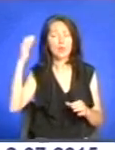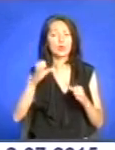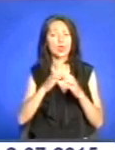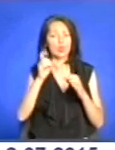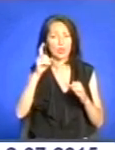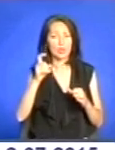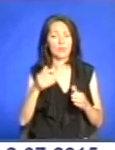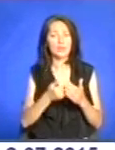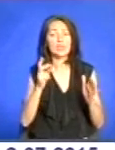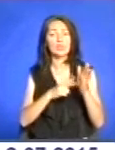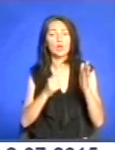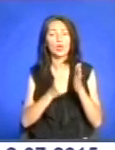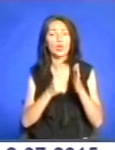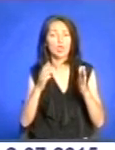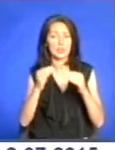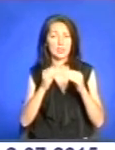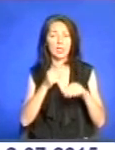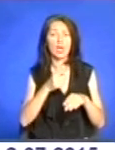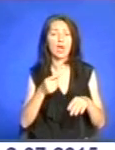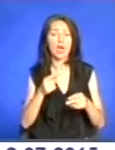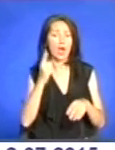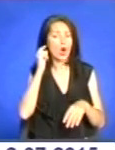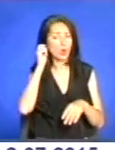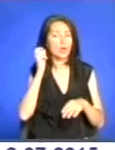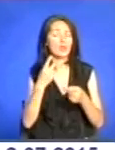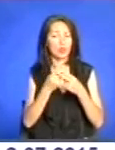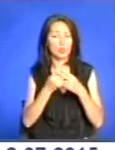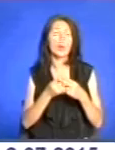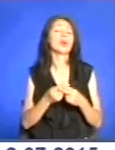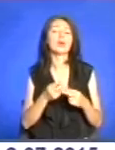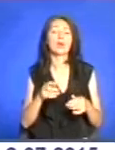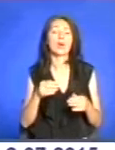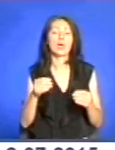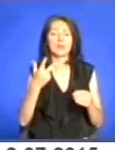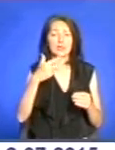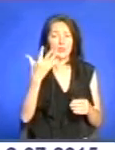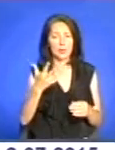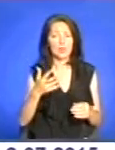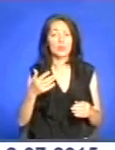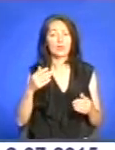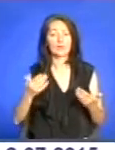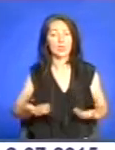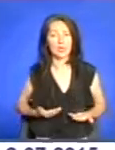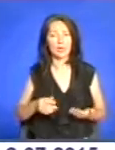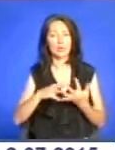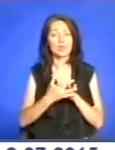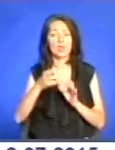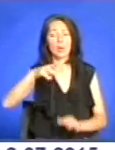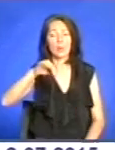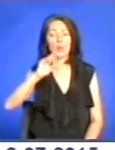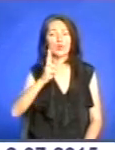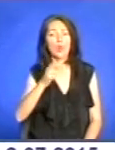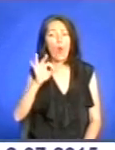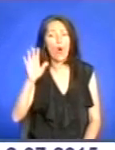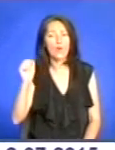Від 7 до 10 років ув'язнення загрожує 35-літньому мешканцю села Мишковичі Тернопільського району. Його підозрюють в нанесенні